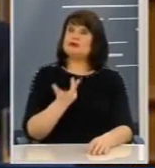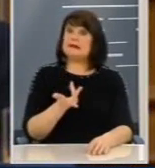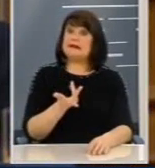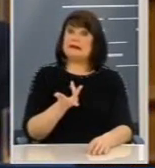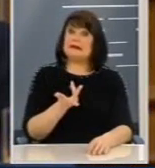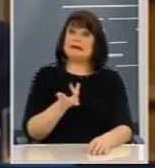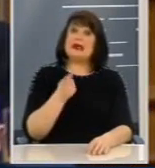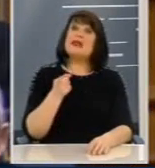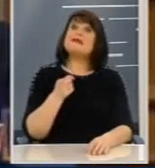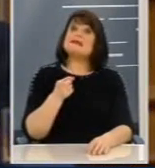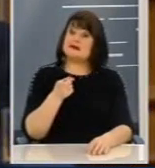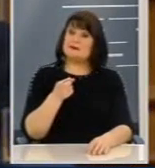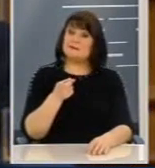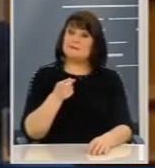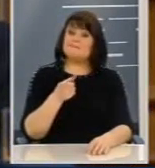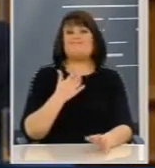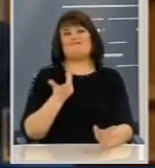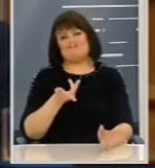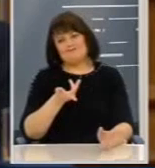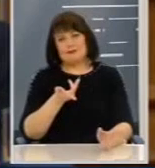την, θα έλεγα,